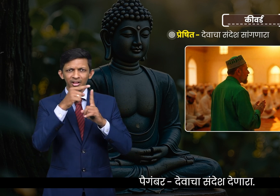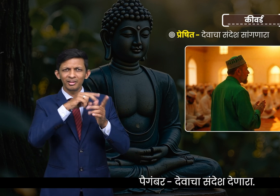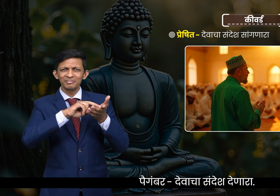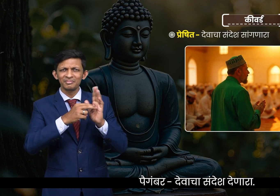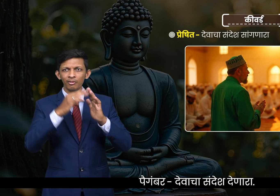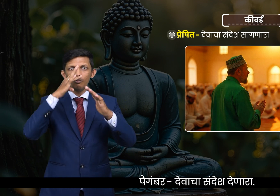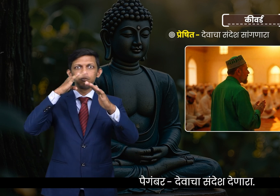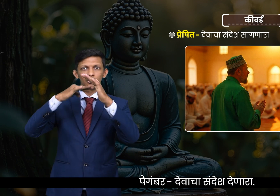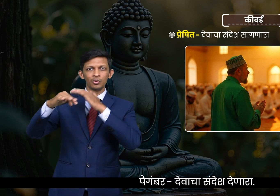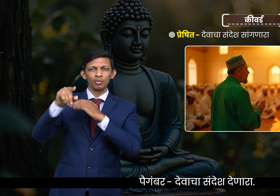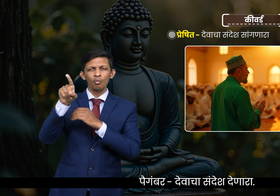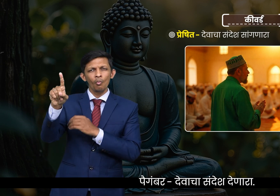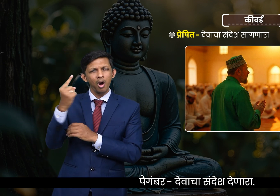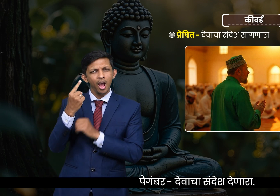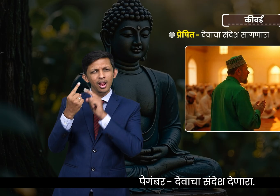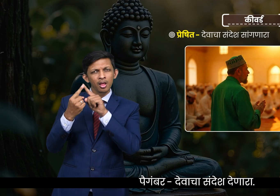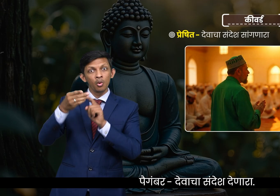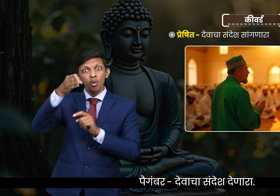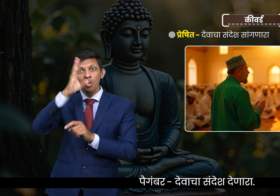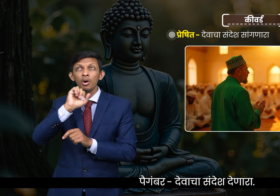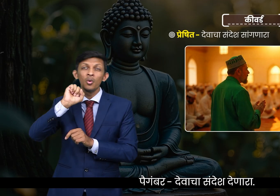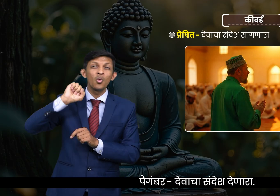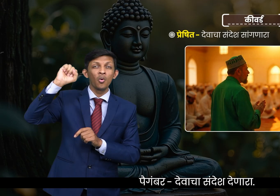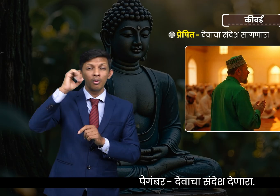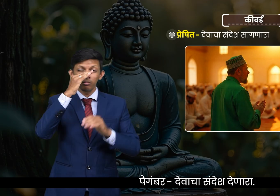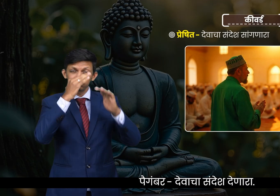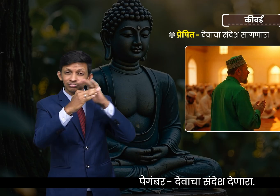पैगंबर, देवाचा संदेश देणारा.